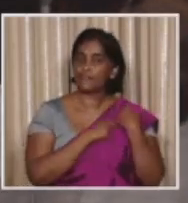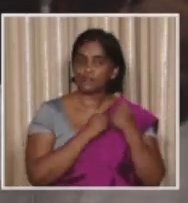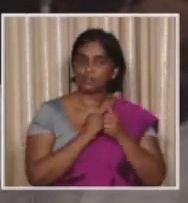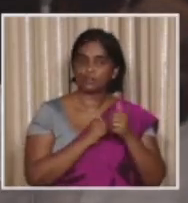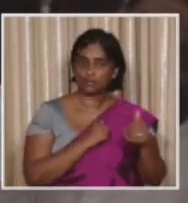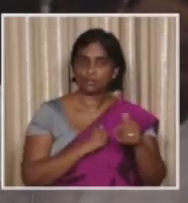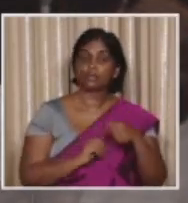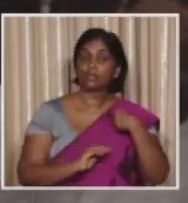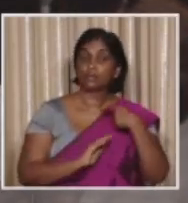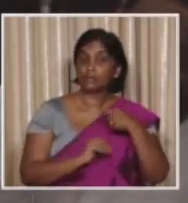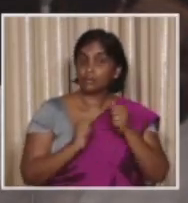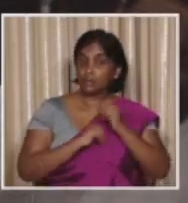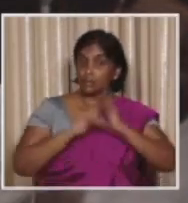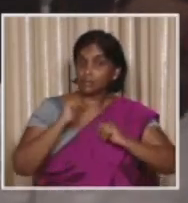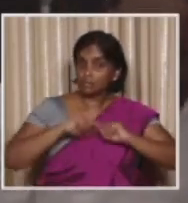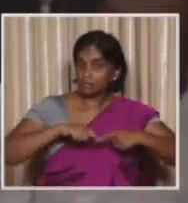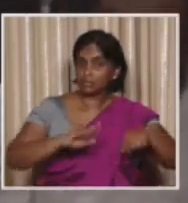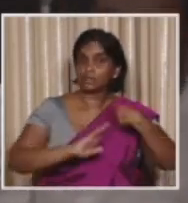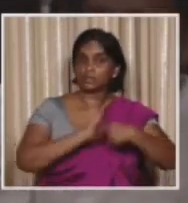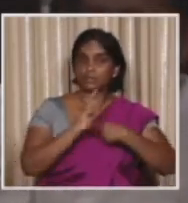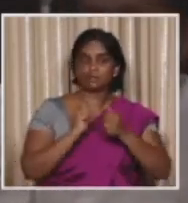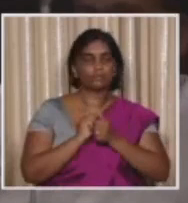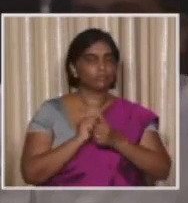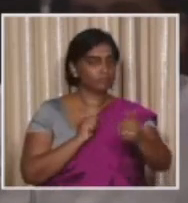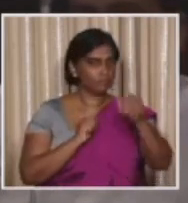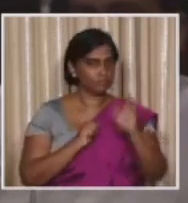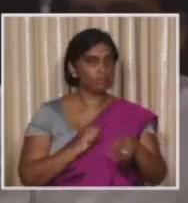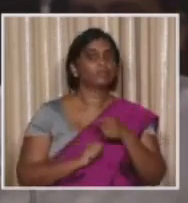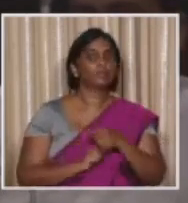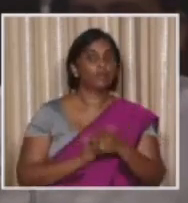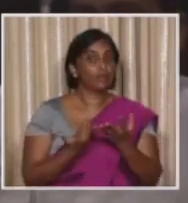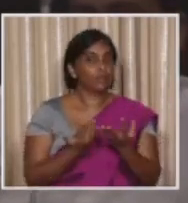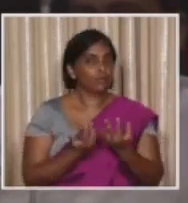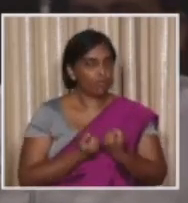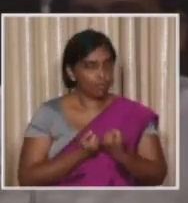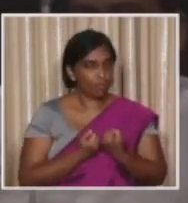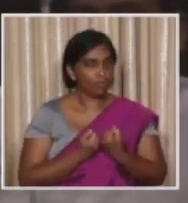තියෙන්නේ මේ ක්‍රියාවලිය මේ රටේ ක්‍රියාත්මක කරලා අවශ්‍ය